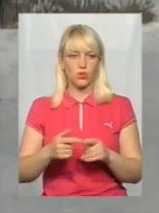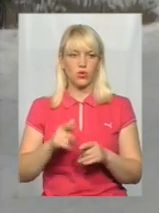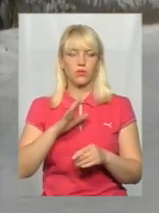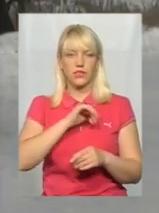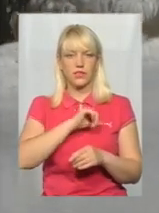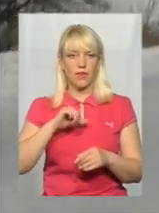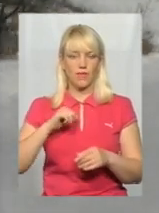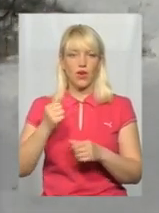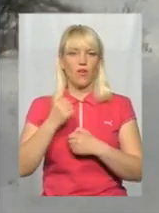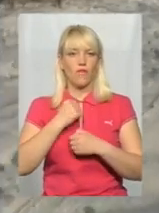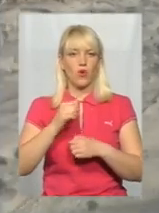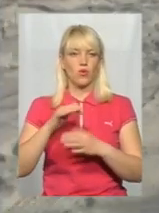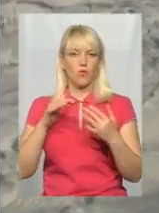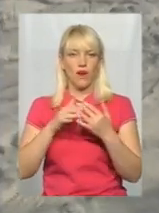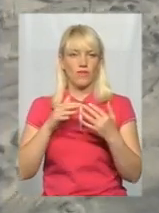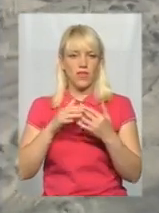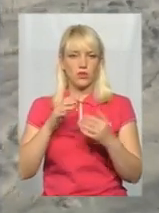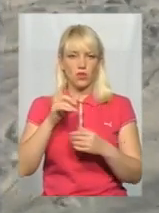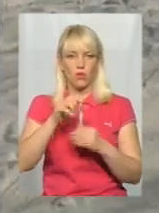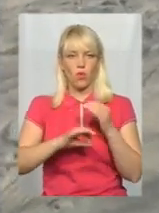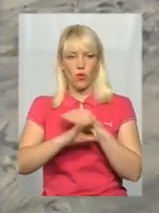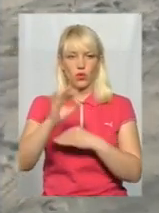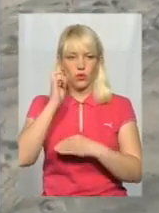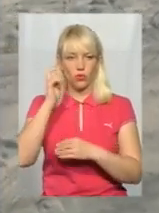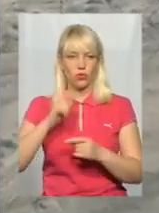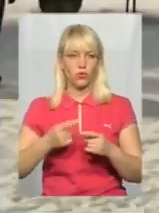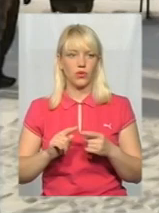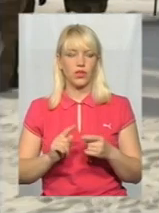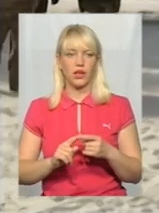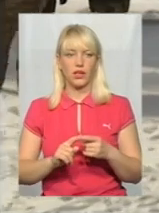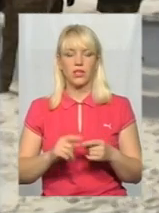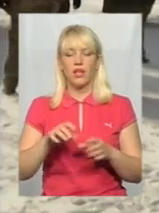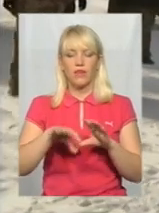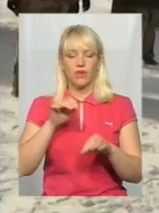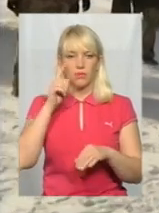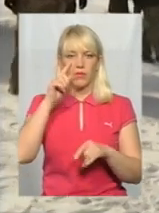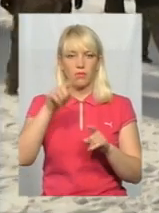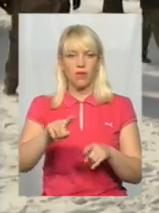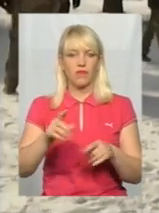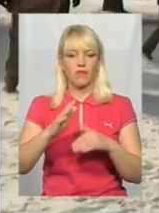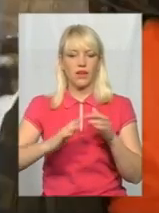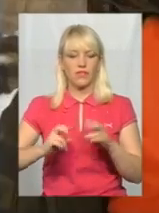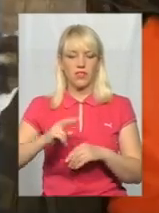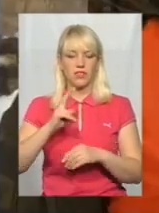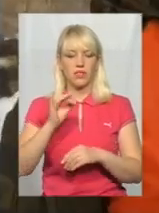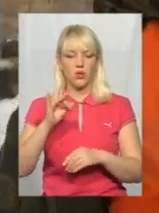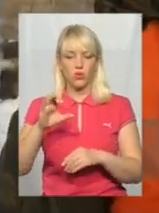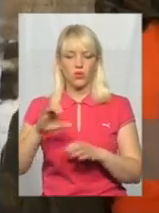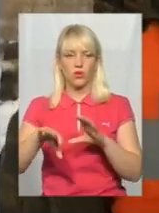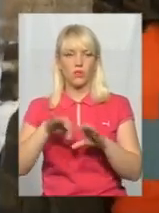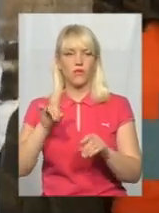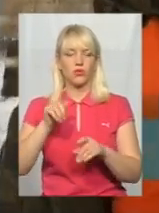сході країни. Каже, вибір пав на ці війська, бо близька специфіка роботи підрозділу. А кваліфікаційний курс обрав, аби перевірити свої сили.